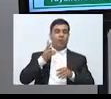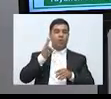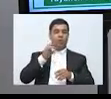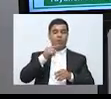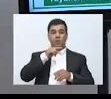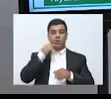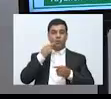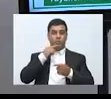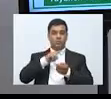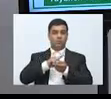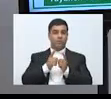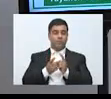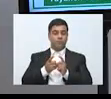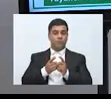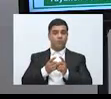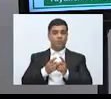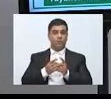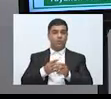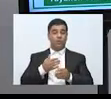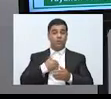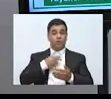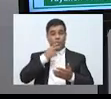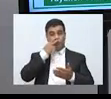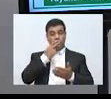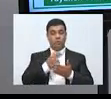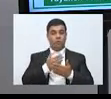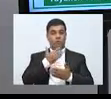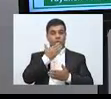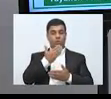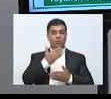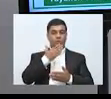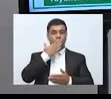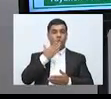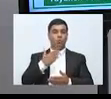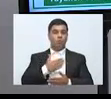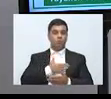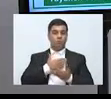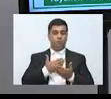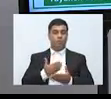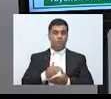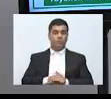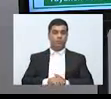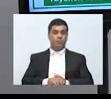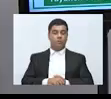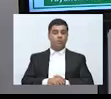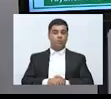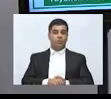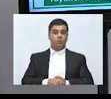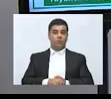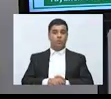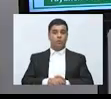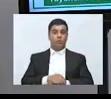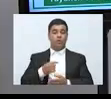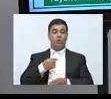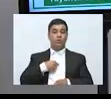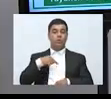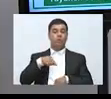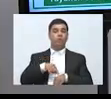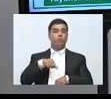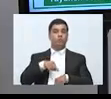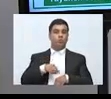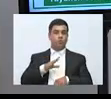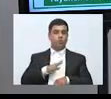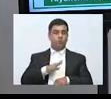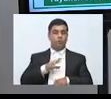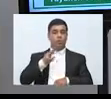Mehrini ko'rdim. Я увидел твою любовь. Туйдым, я почувствовал.